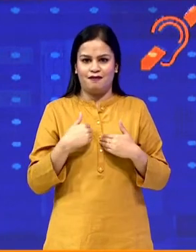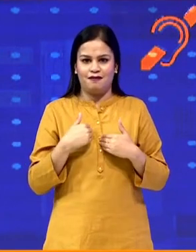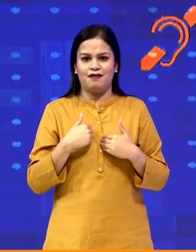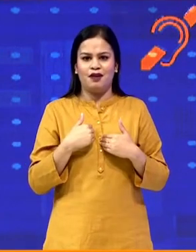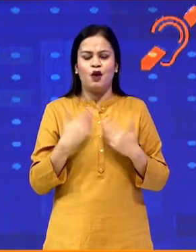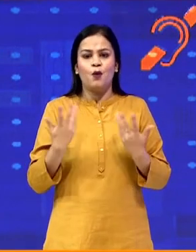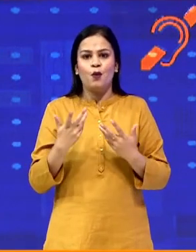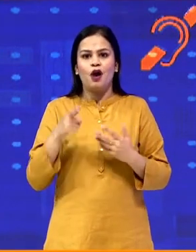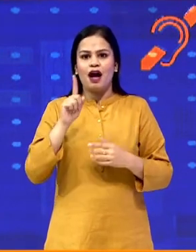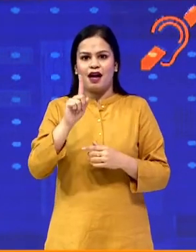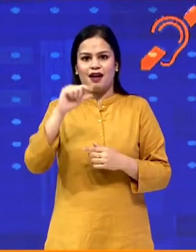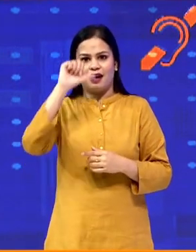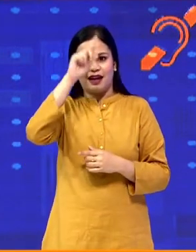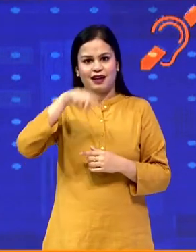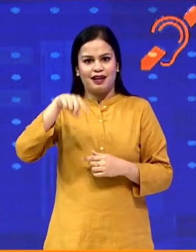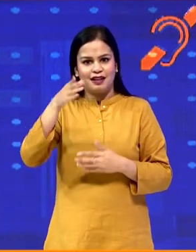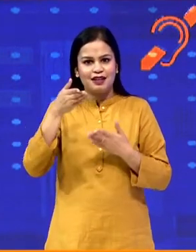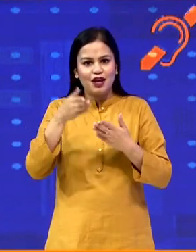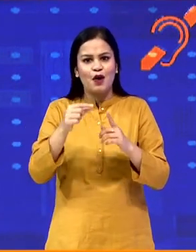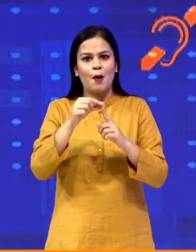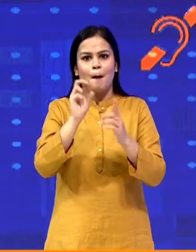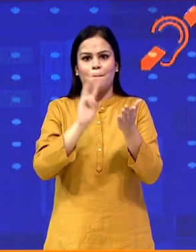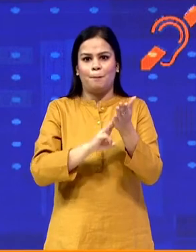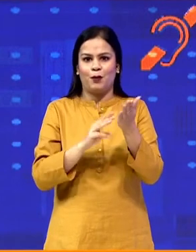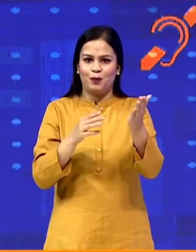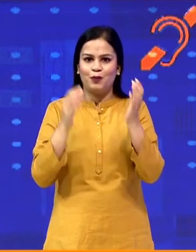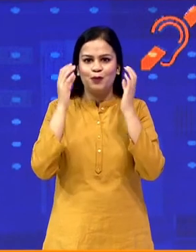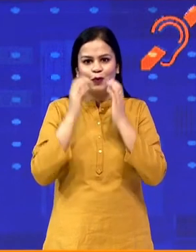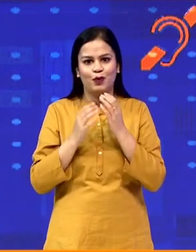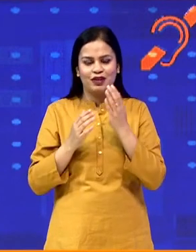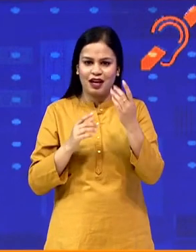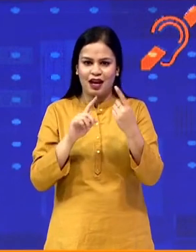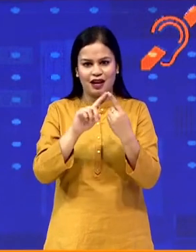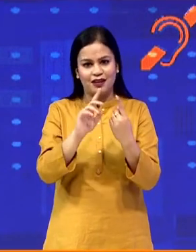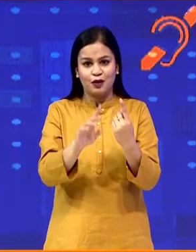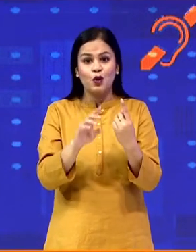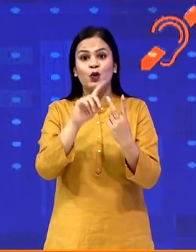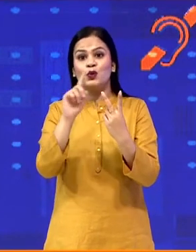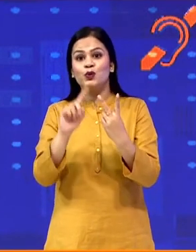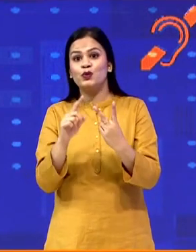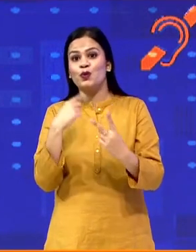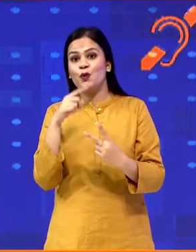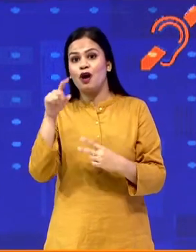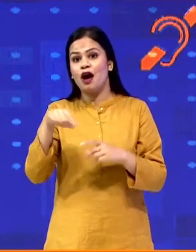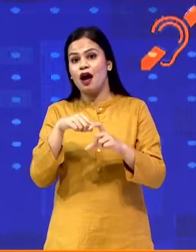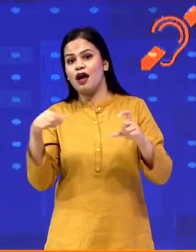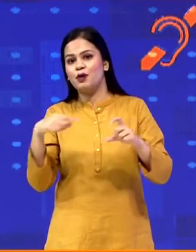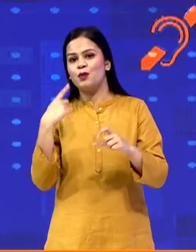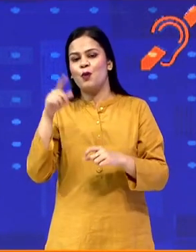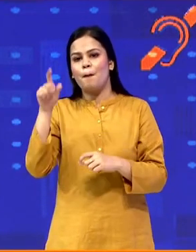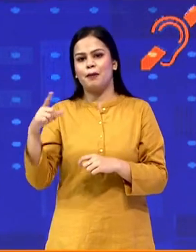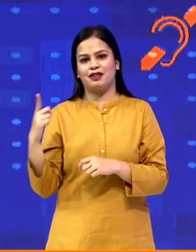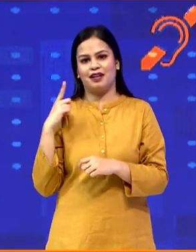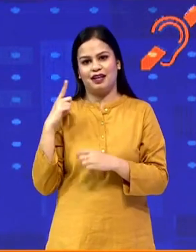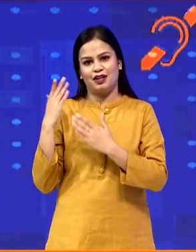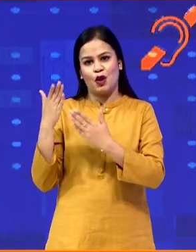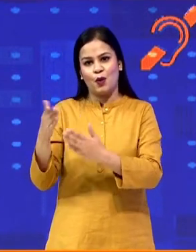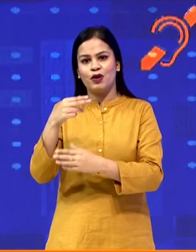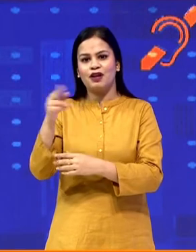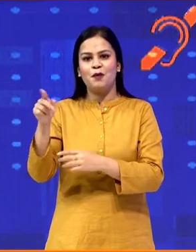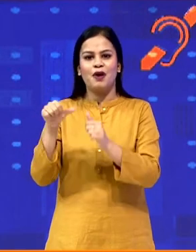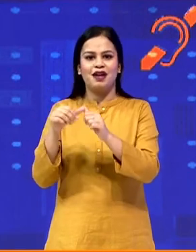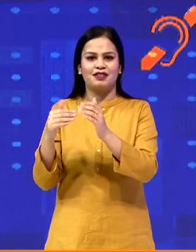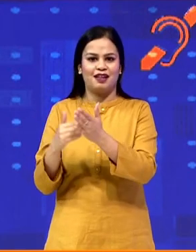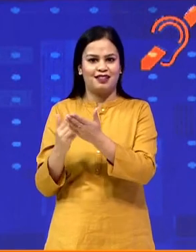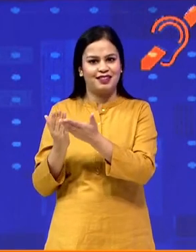देश के नेता हमारे प्रधानमंत्री मोदी जी और दूसरे विपक्ष नेता गुलाम नबी आजाद